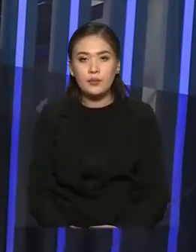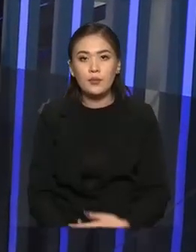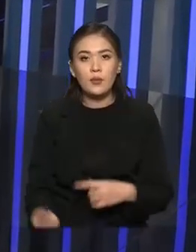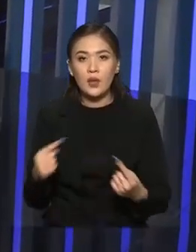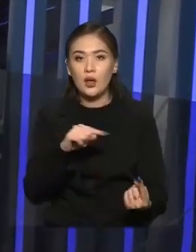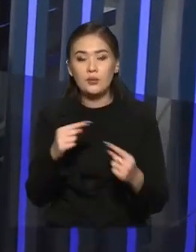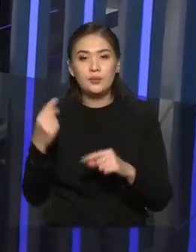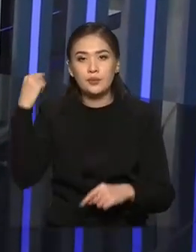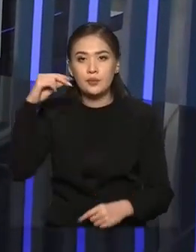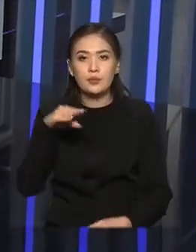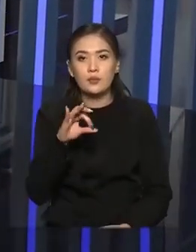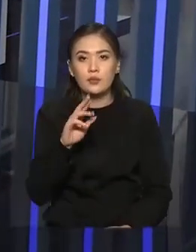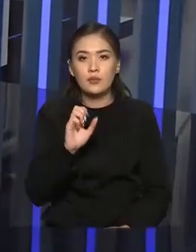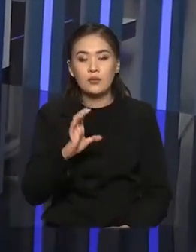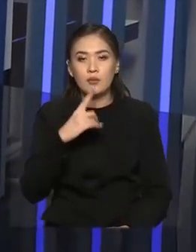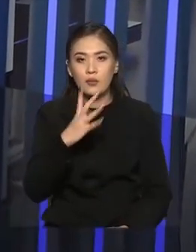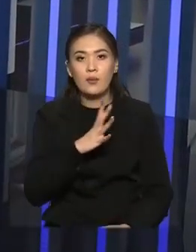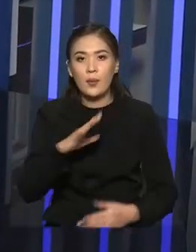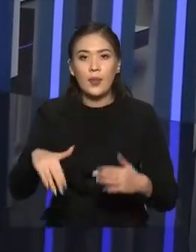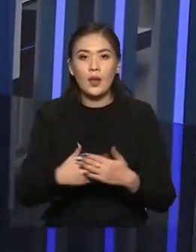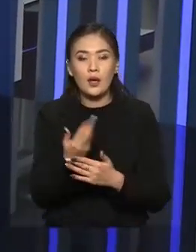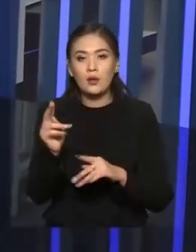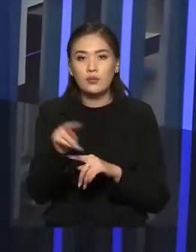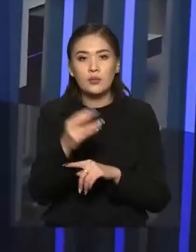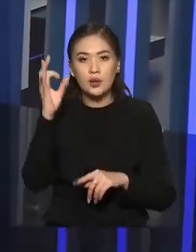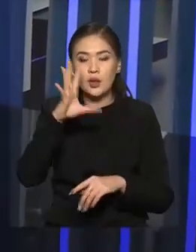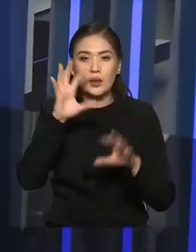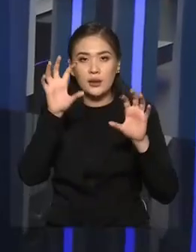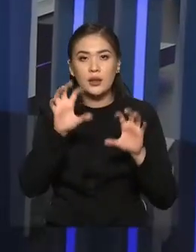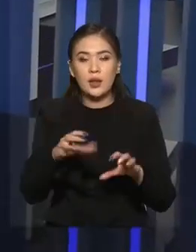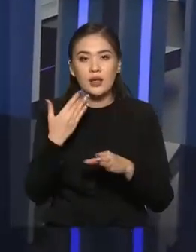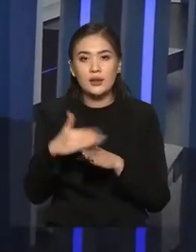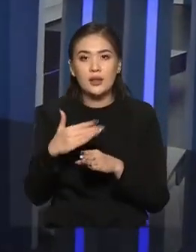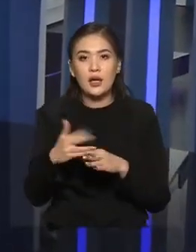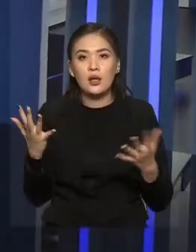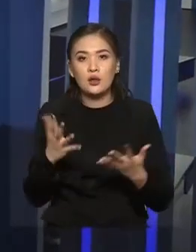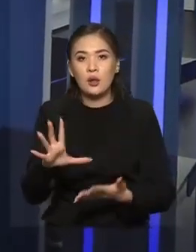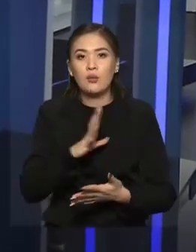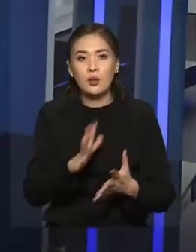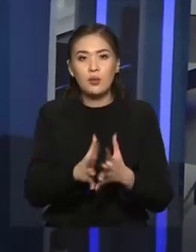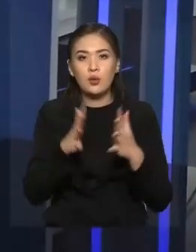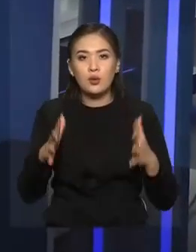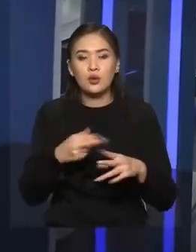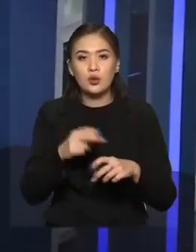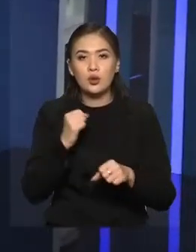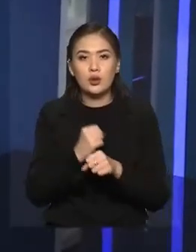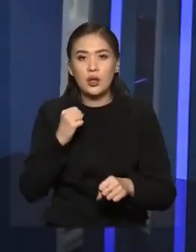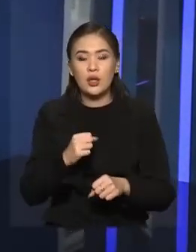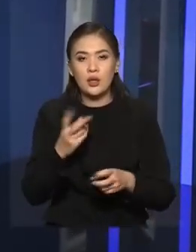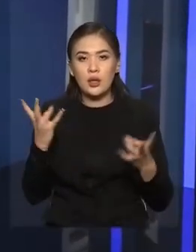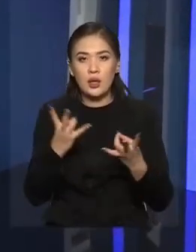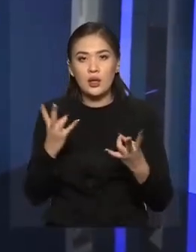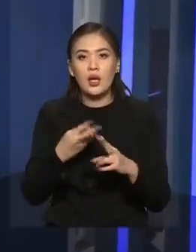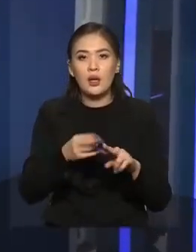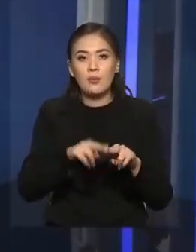Между тем, президент Токаев рассказал о новых поправках в законодательство о кредитовании, которые еще больше ужесточат требования